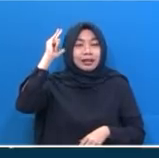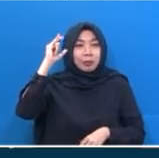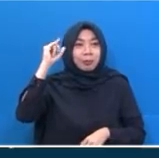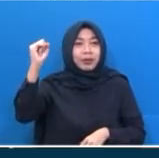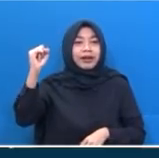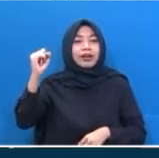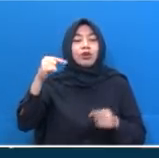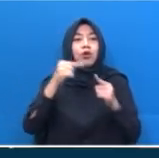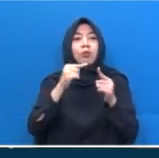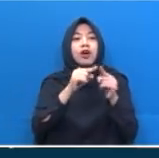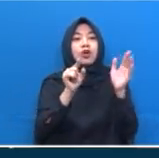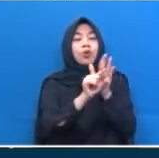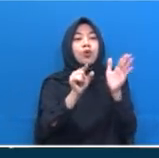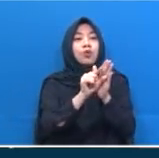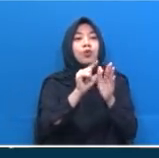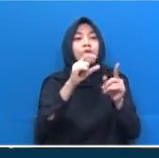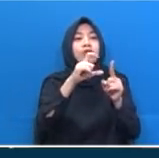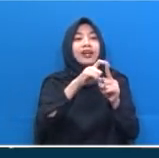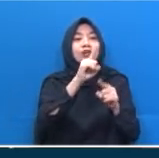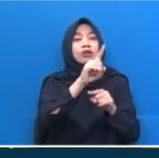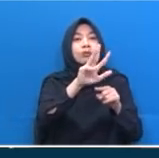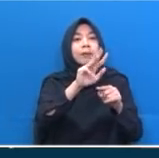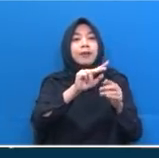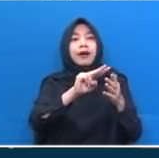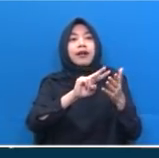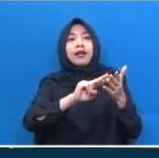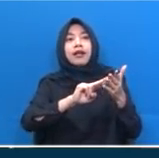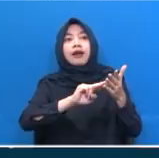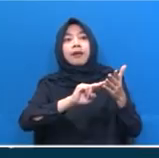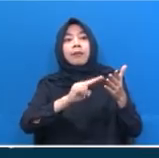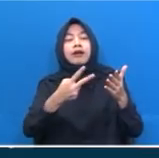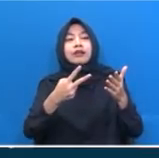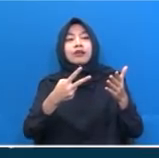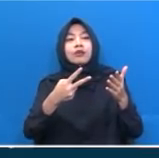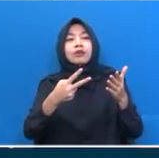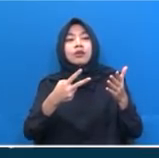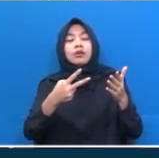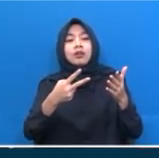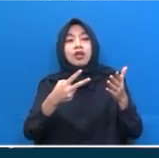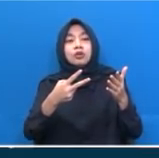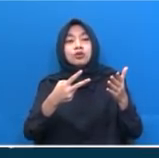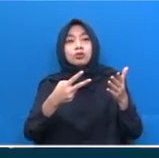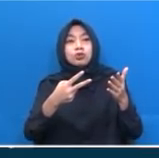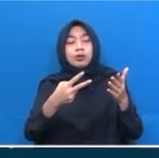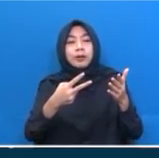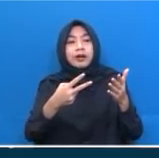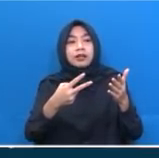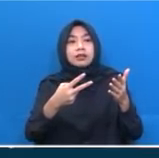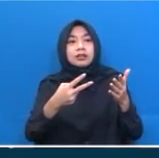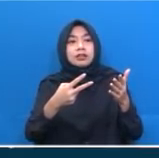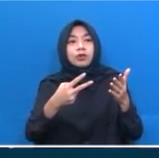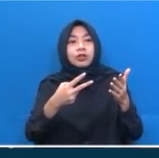amandemen undang-undang Dasar 45 karena dalam upaya untuk